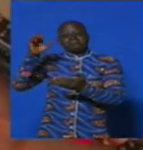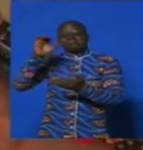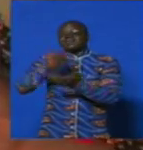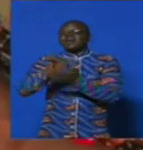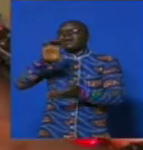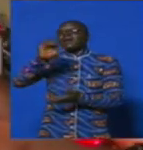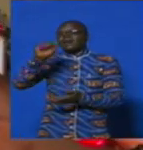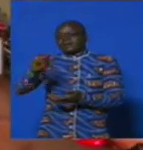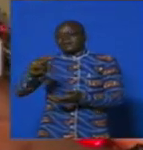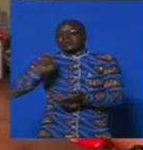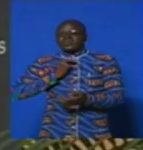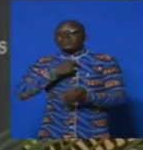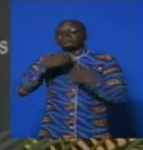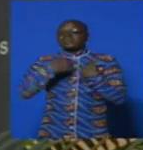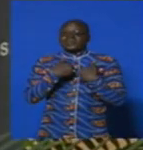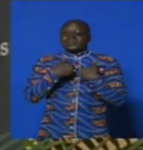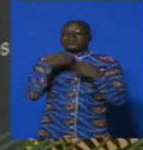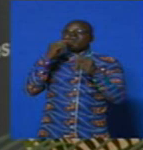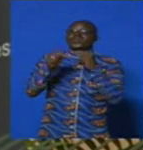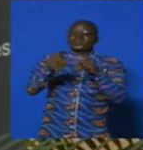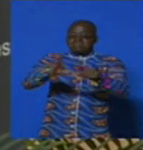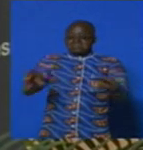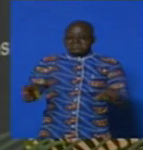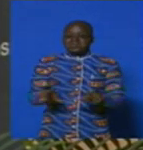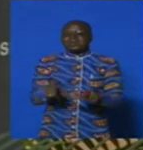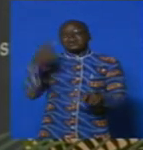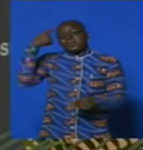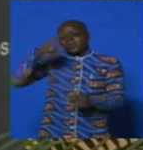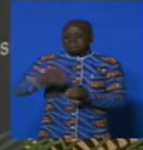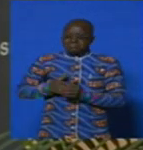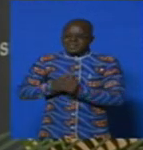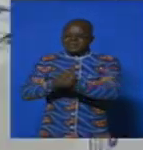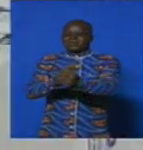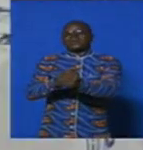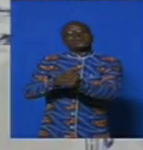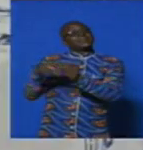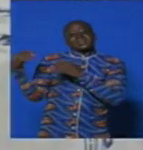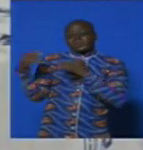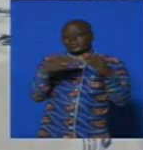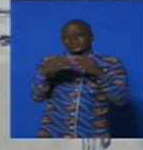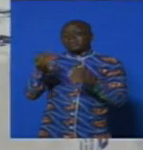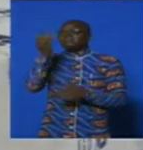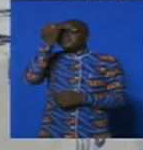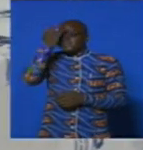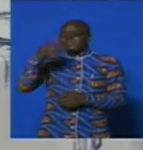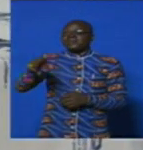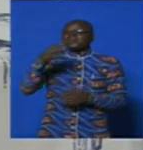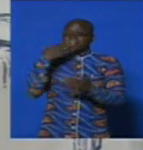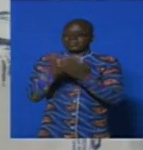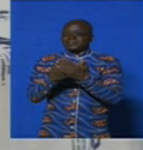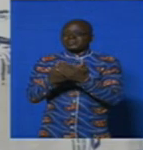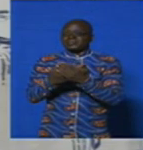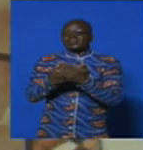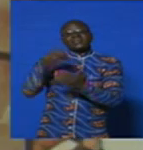au niveau local pour accompagner donc cette lutte-là. Et vous savez très bien que bientôt, c'est